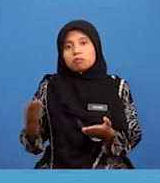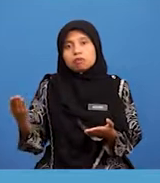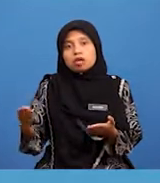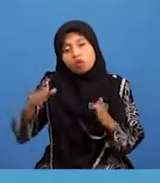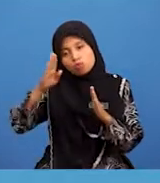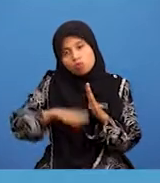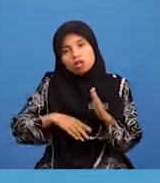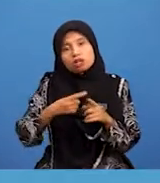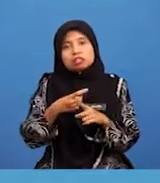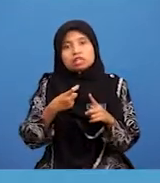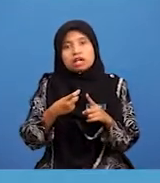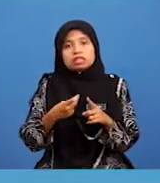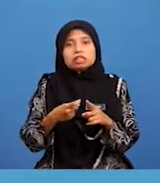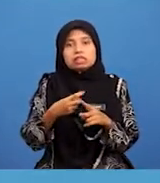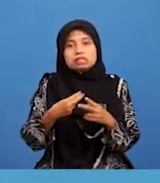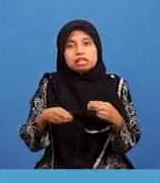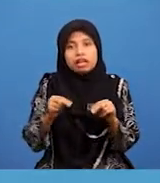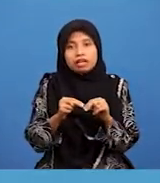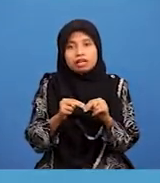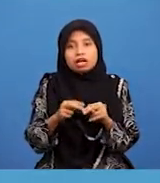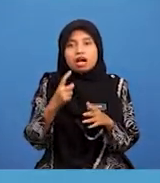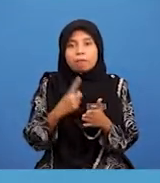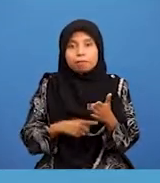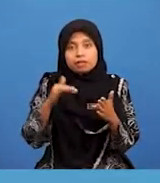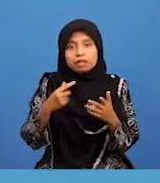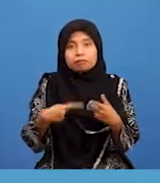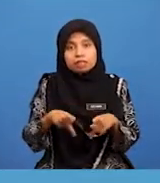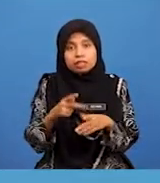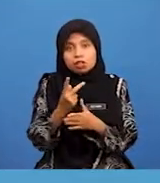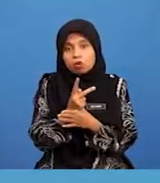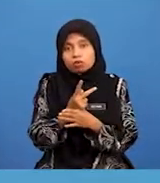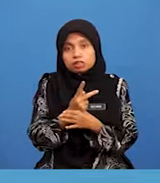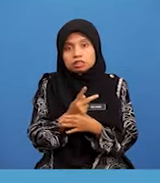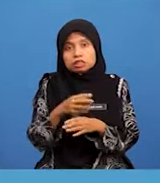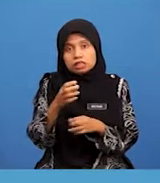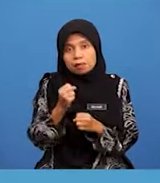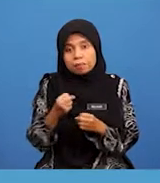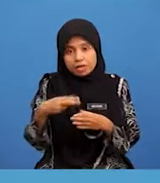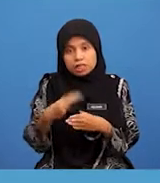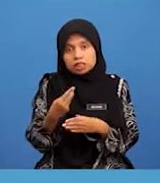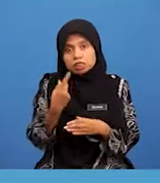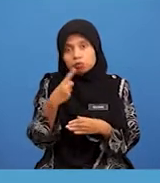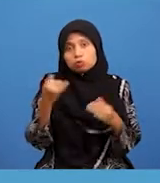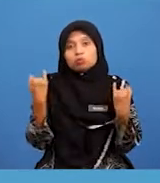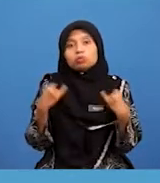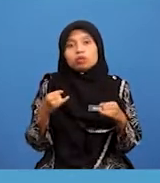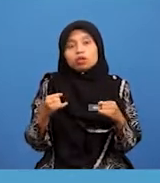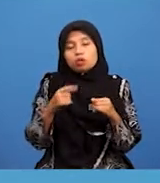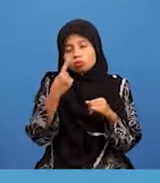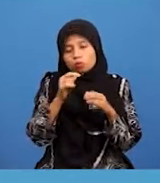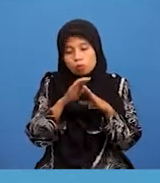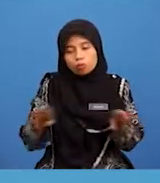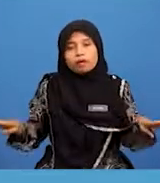buku. Apa yang penting, perkongsian menerima hasil daripada jualan tersebut untuk membubarkan